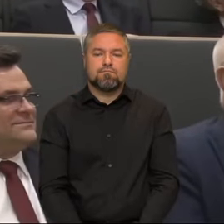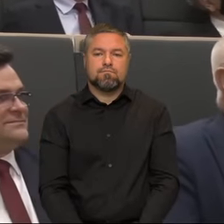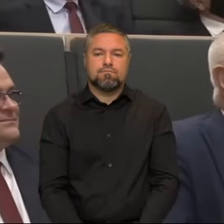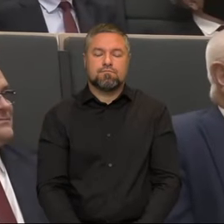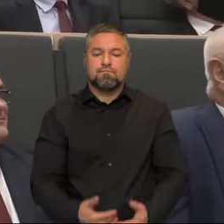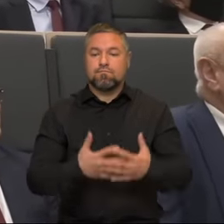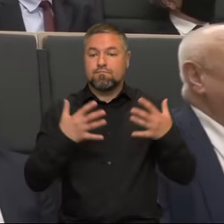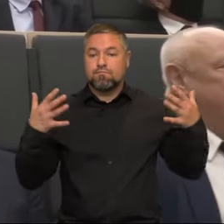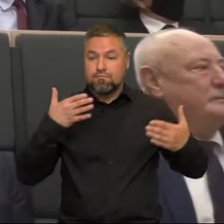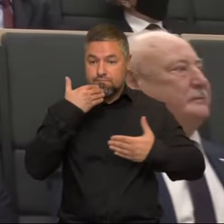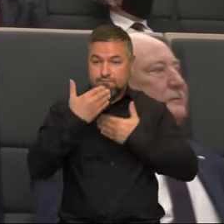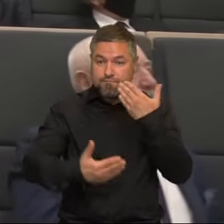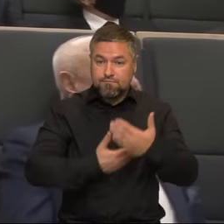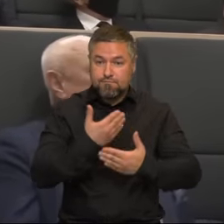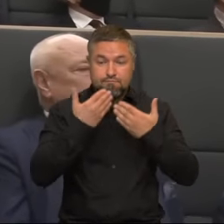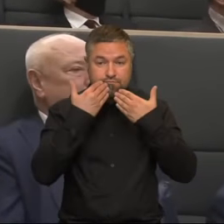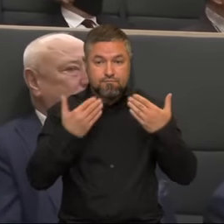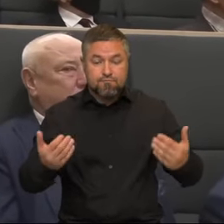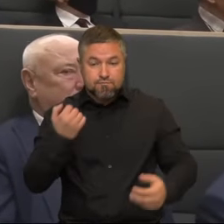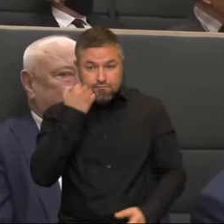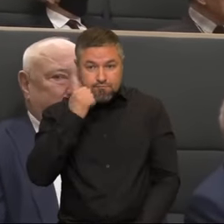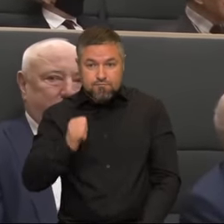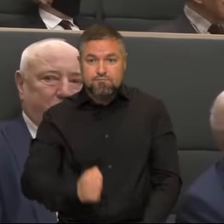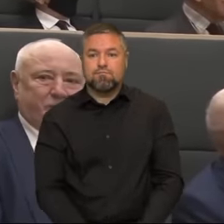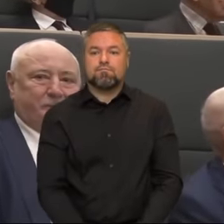Wielkie gratulacje, dziękuję bardzo.